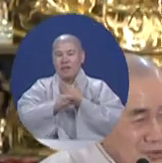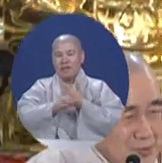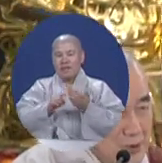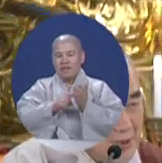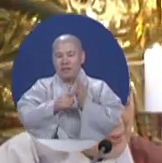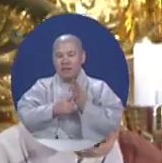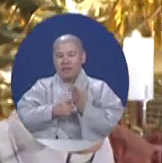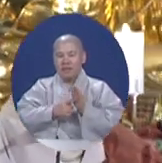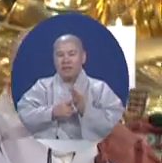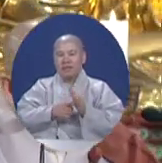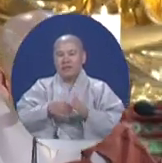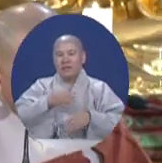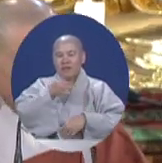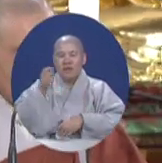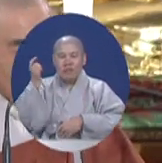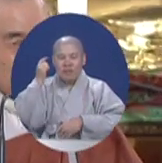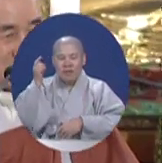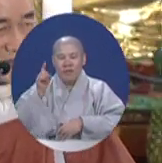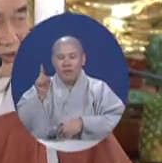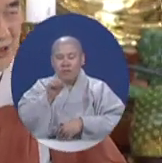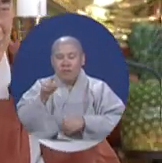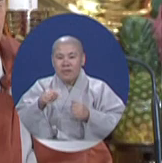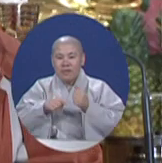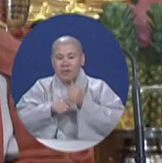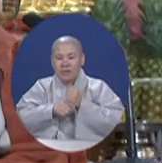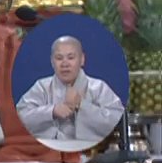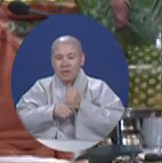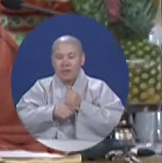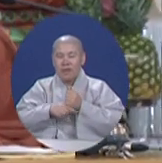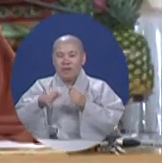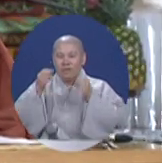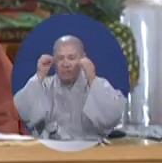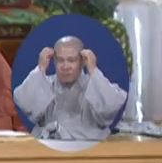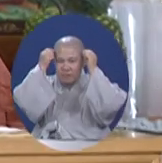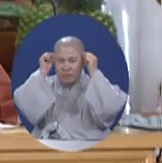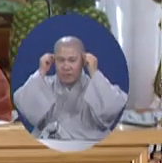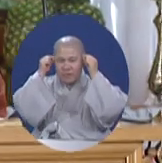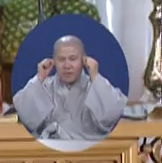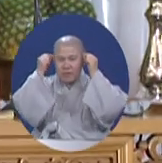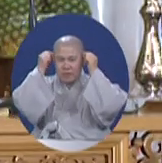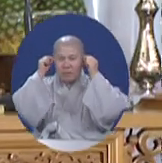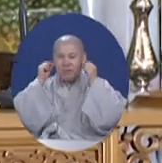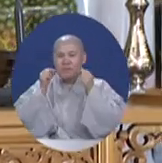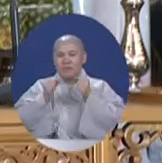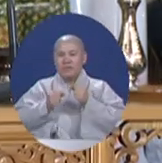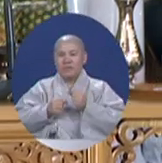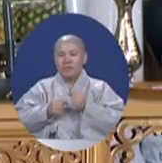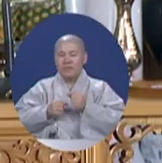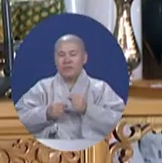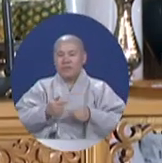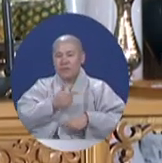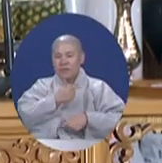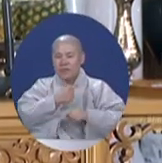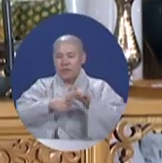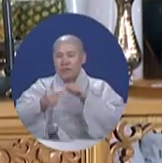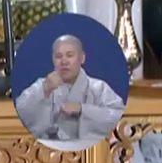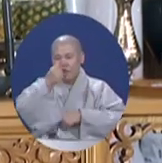그러면 저 기침 소리가 뭔 소린지 진땀이 나가지고 더